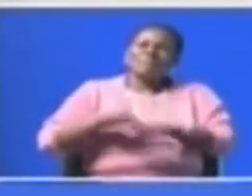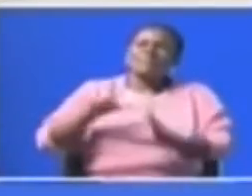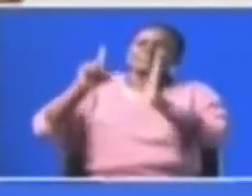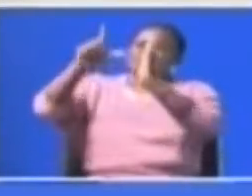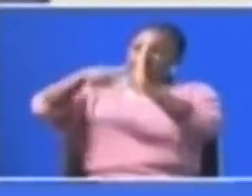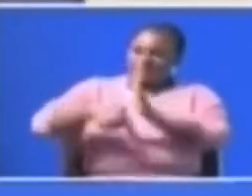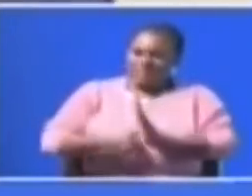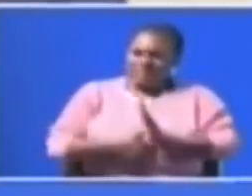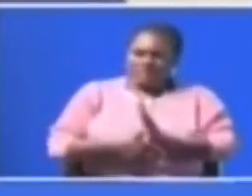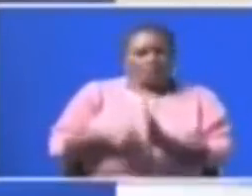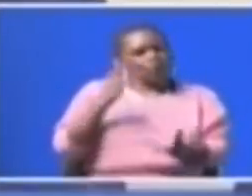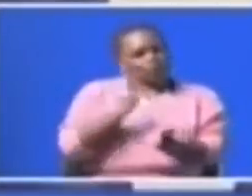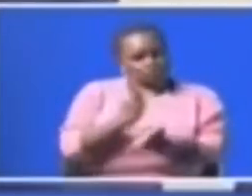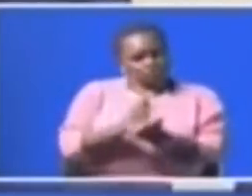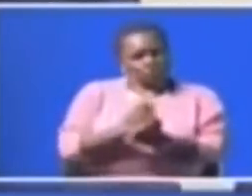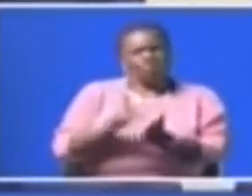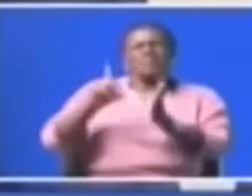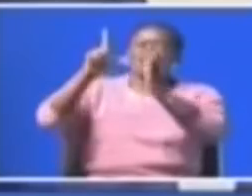na jamini itafika,